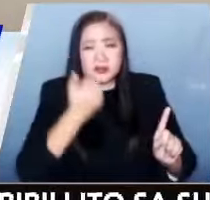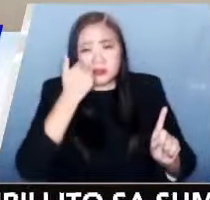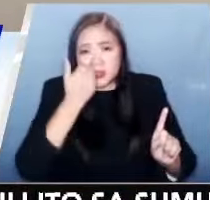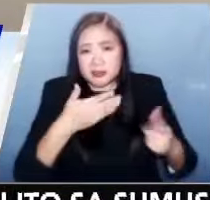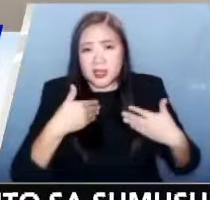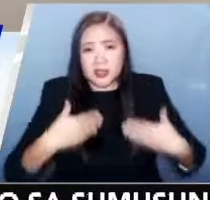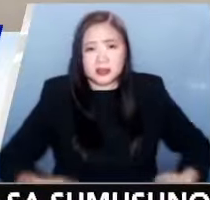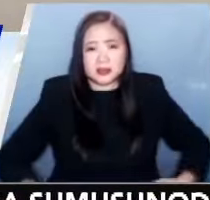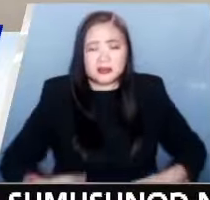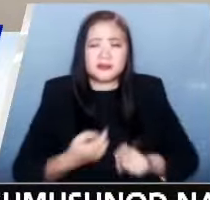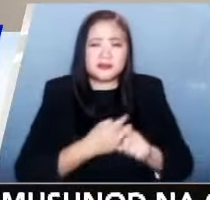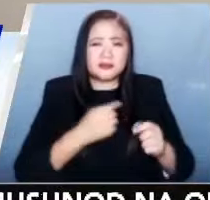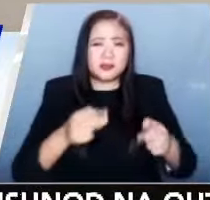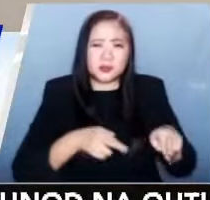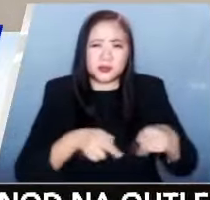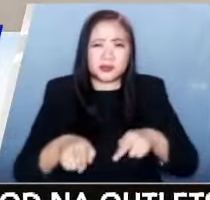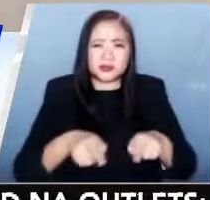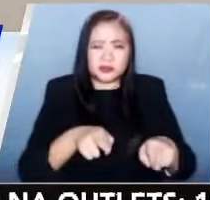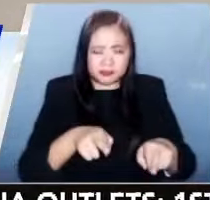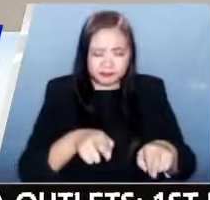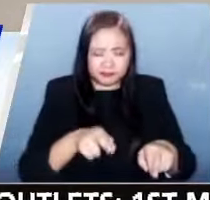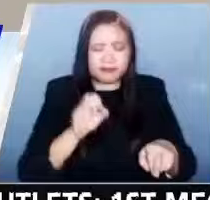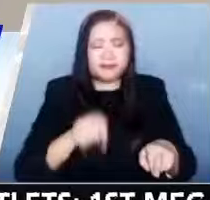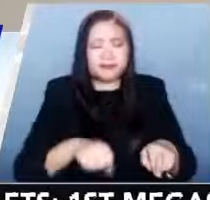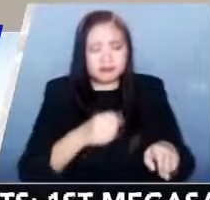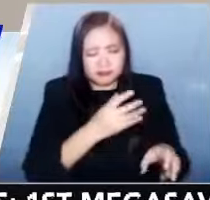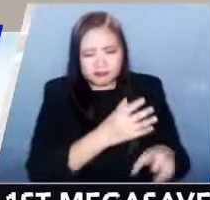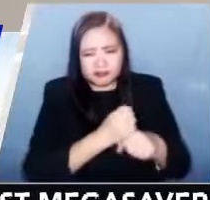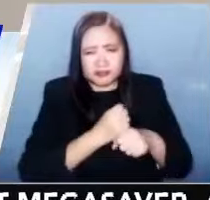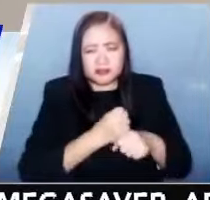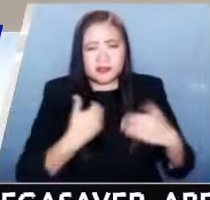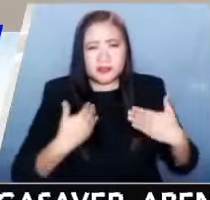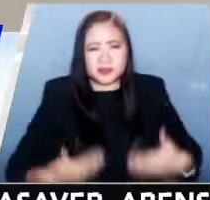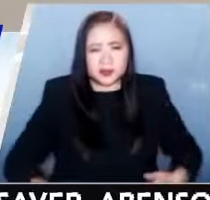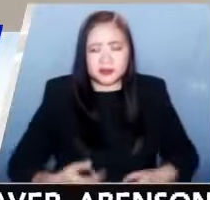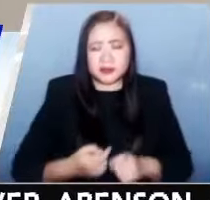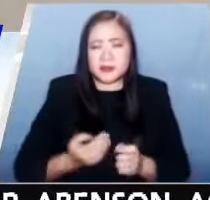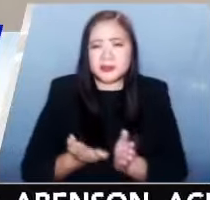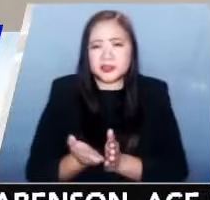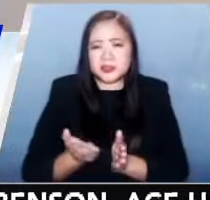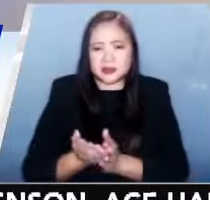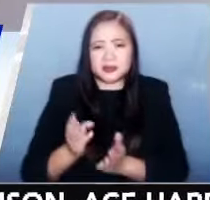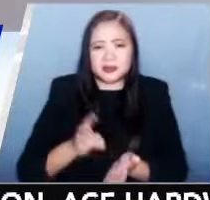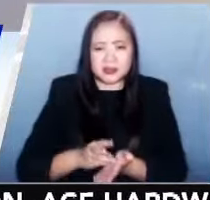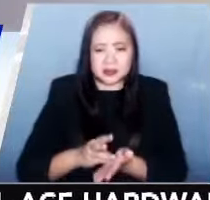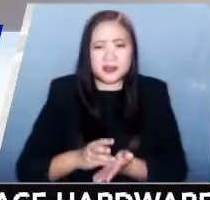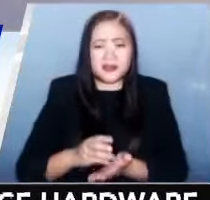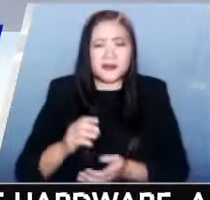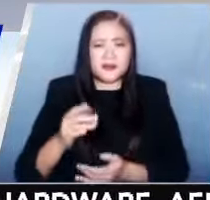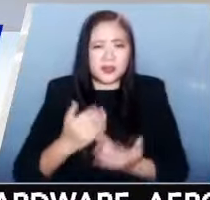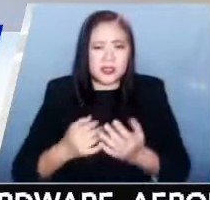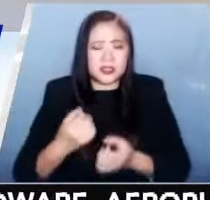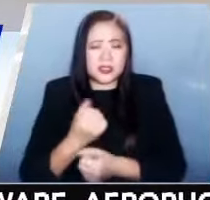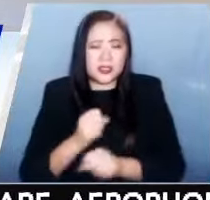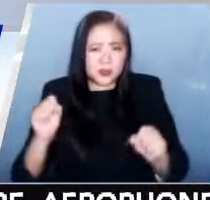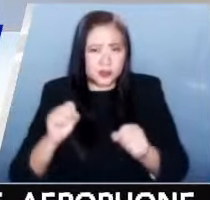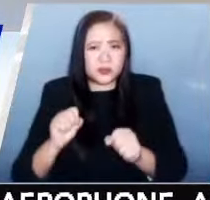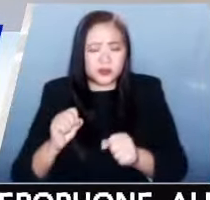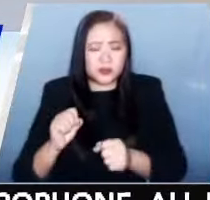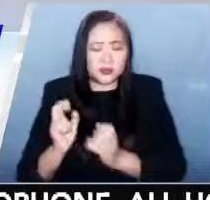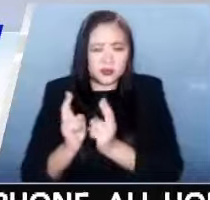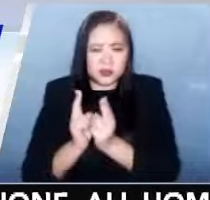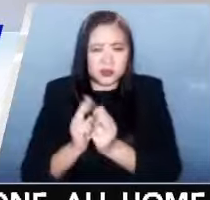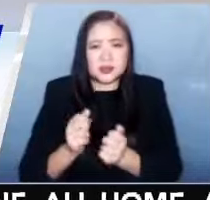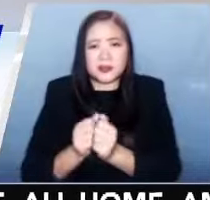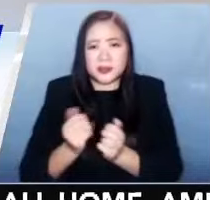ilog. Retrieval operation yan ng Pasig City BFP Marine Fire Search and Rescue Unit kasama ang Pasig City